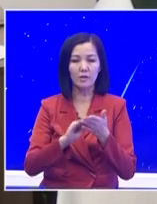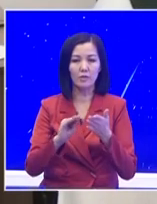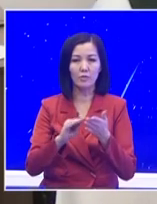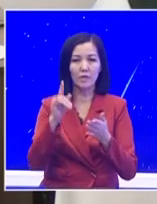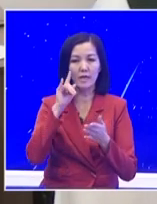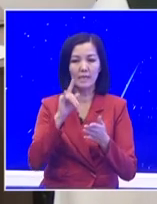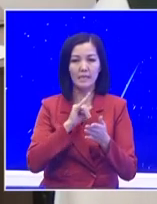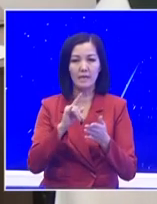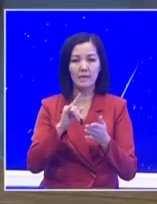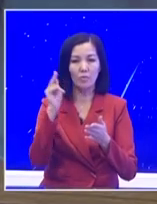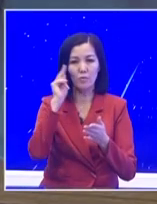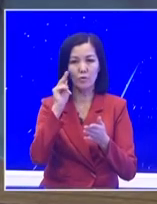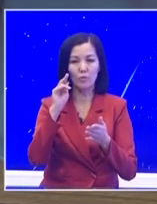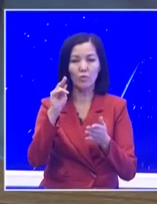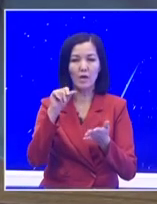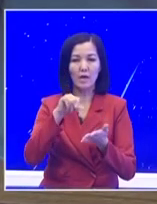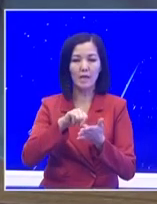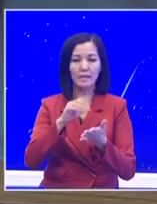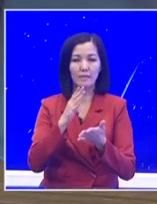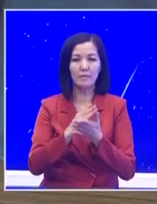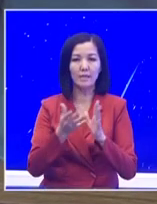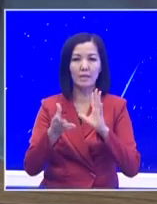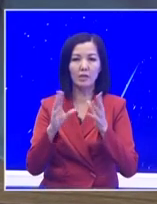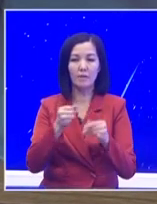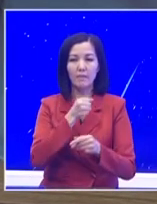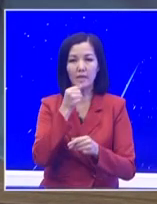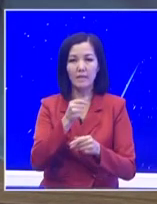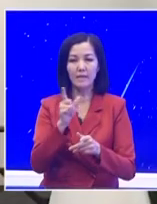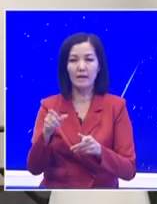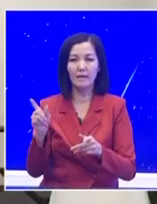қазақ әліпбиін меңгерту курсынан өтіп жатыр. Оған жалпы ересек адамдар,